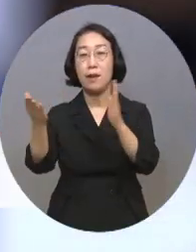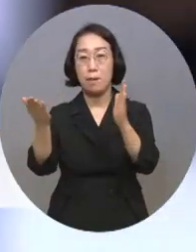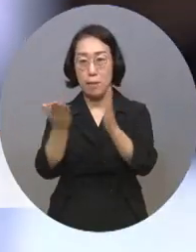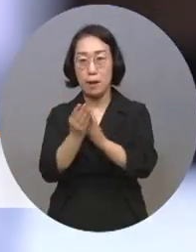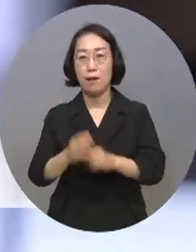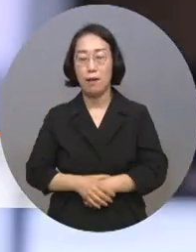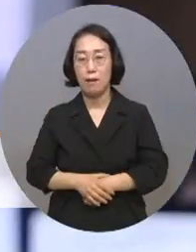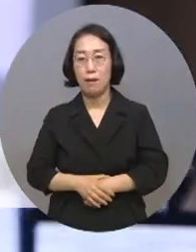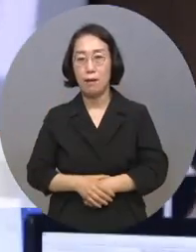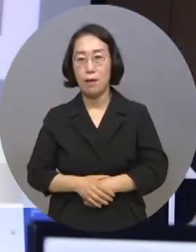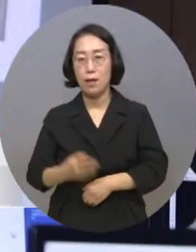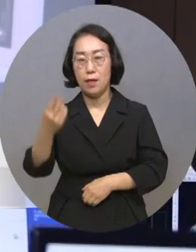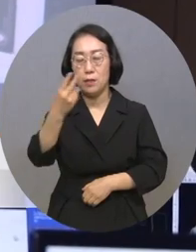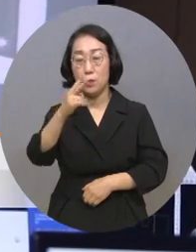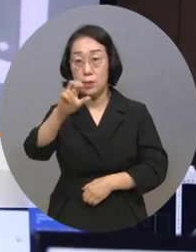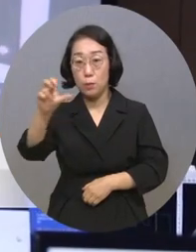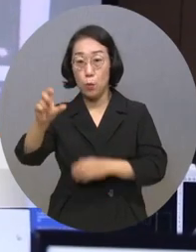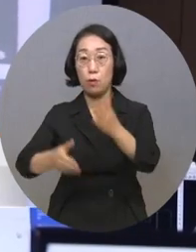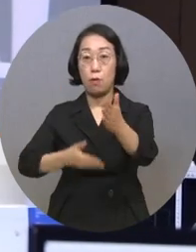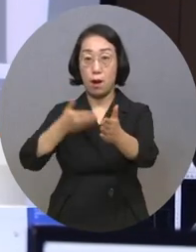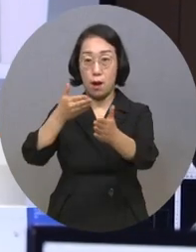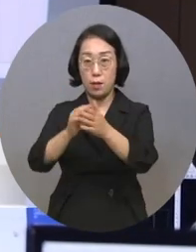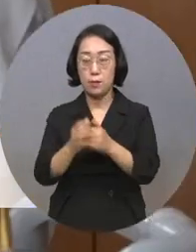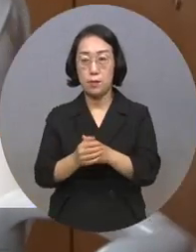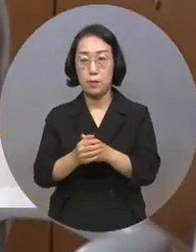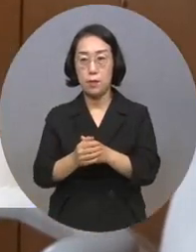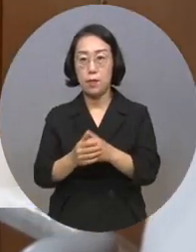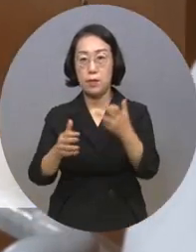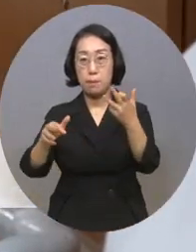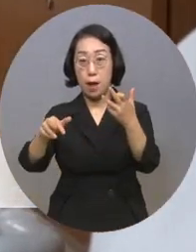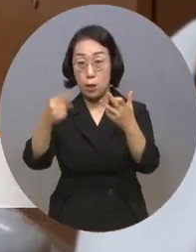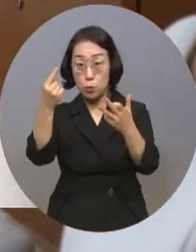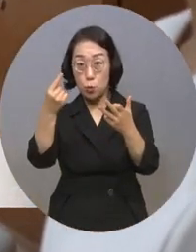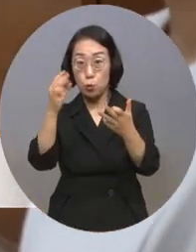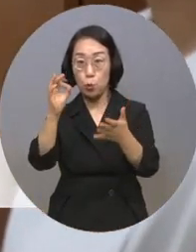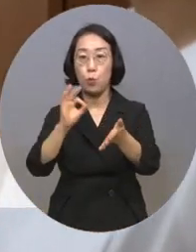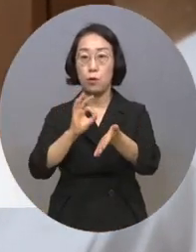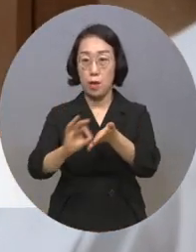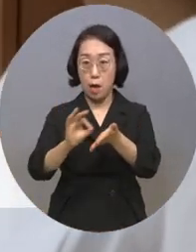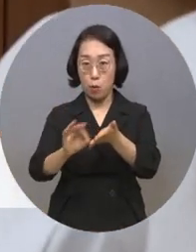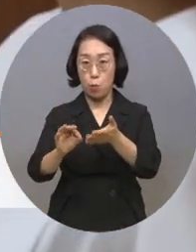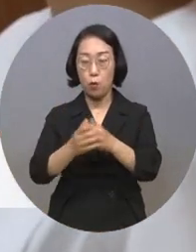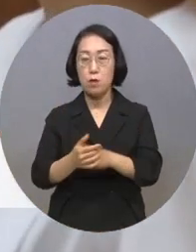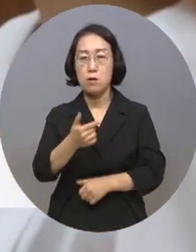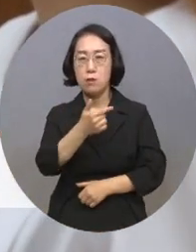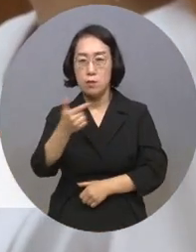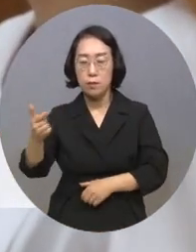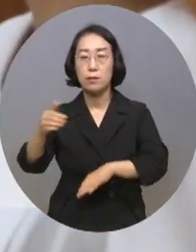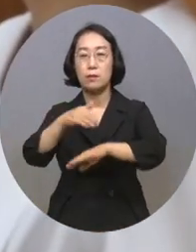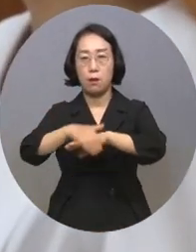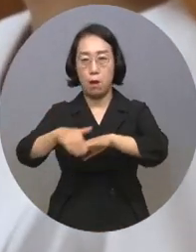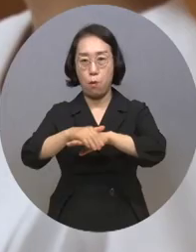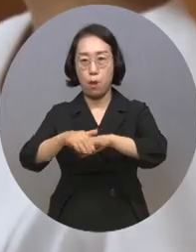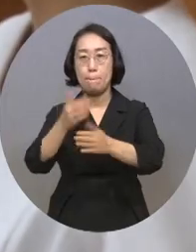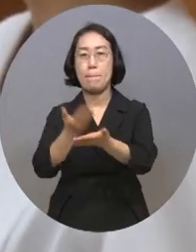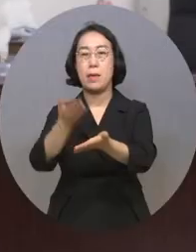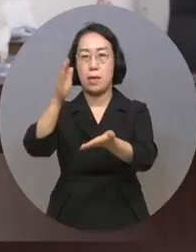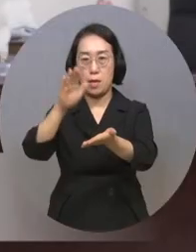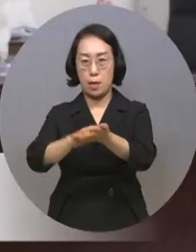2021년부터 2025년까지 총 18조 원 이상을 투입하는 대규모